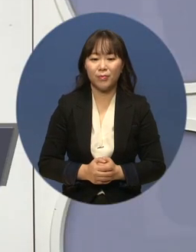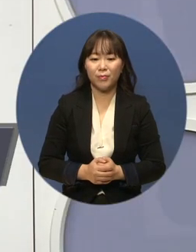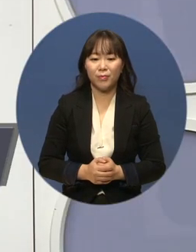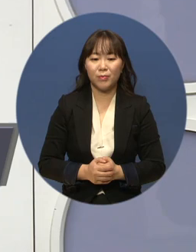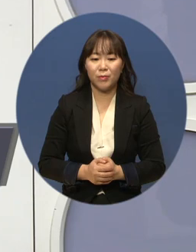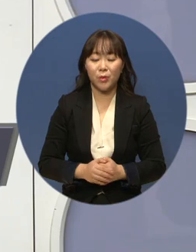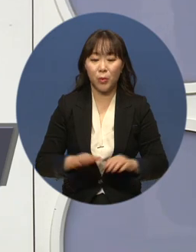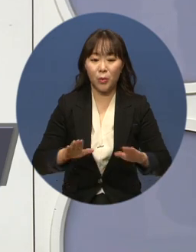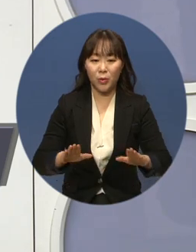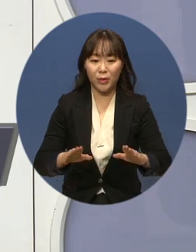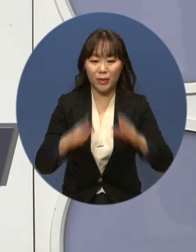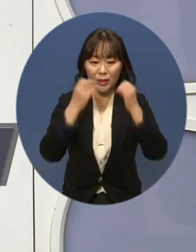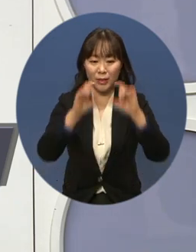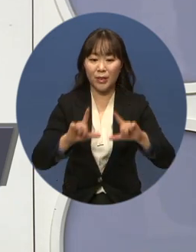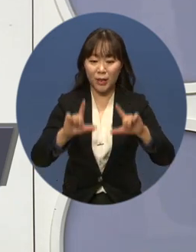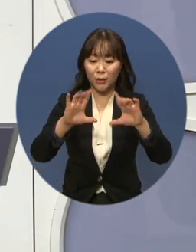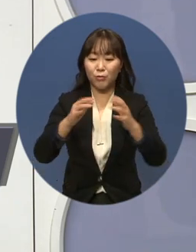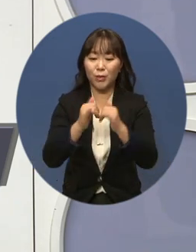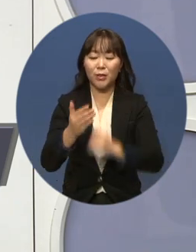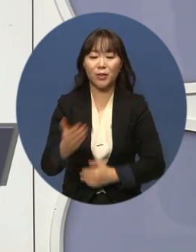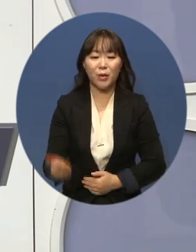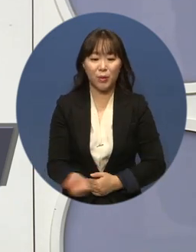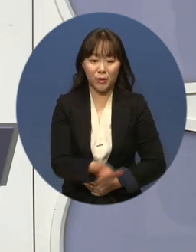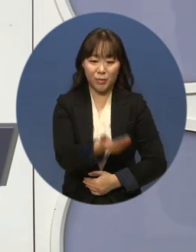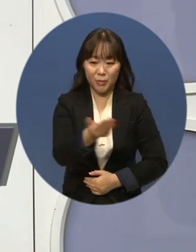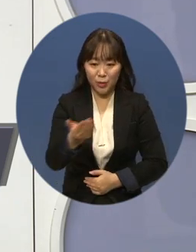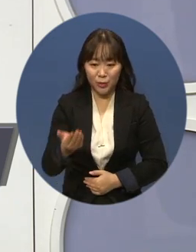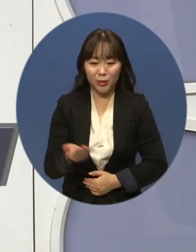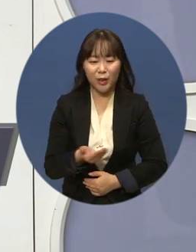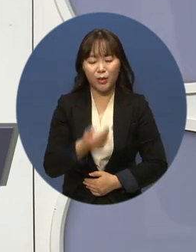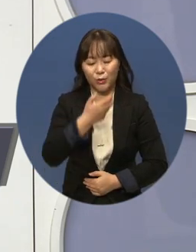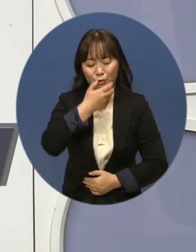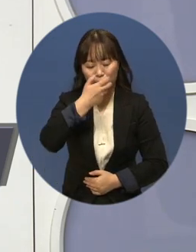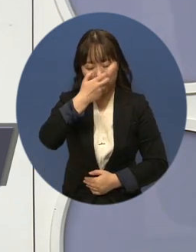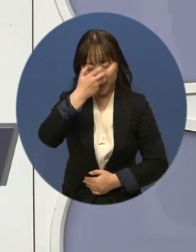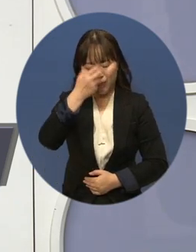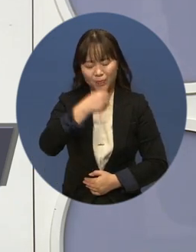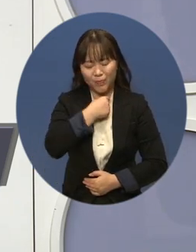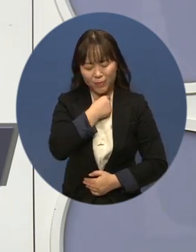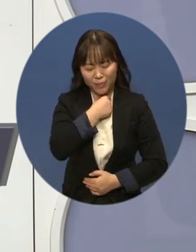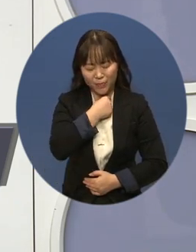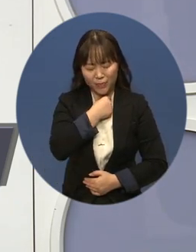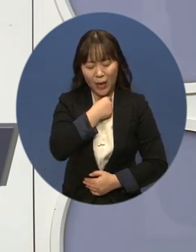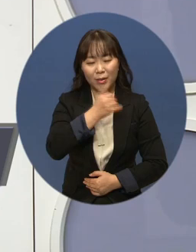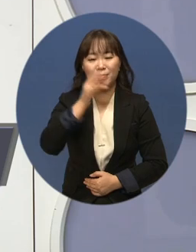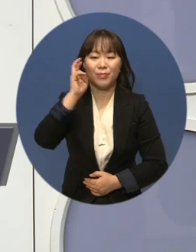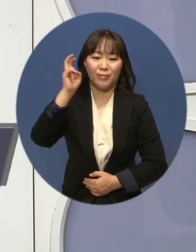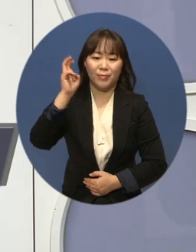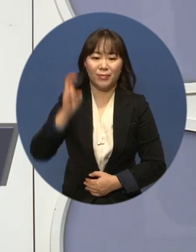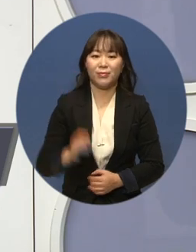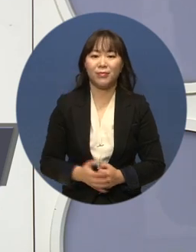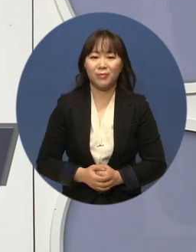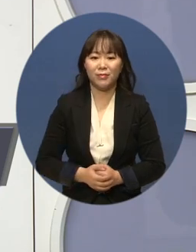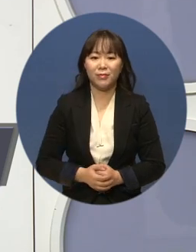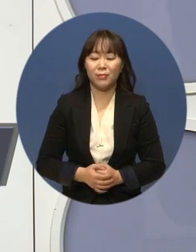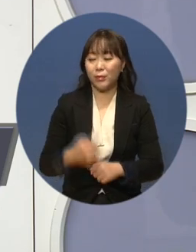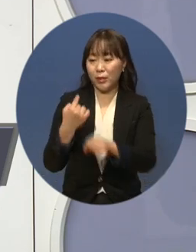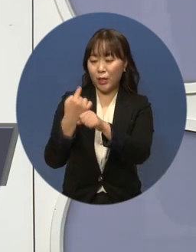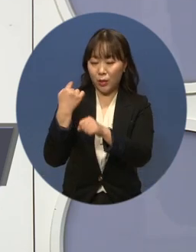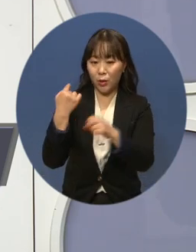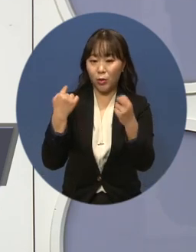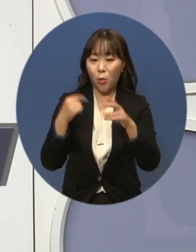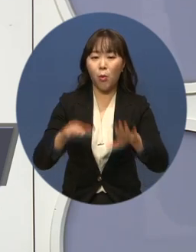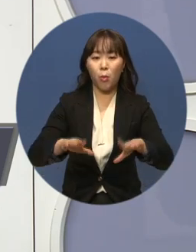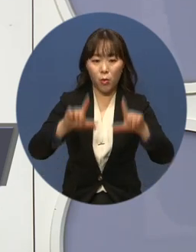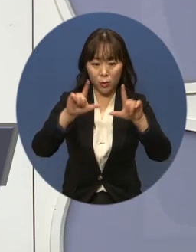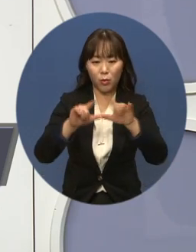신축년 새해 우리 국민들께서 많은 그 꿈과 소망을 그리고 계실 텐데요. 작년에 이어서